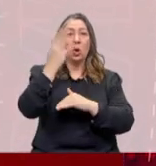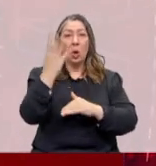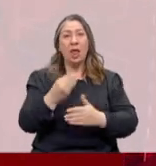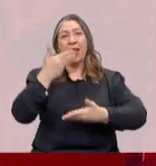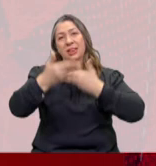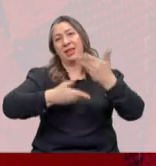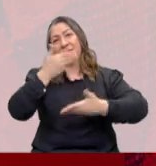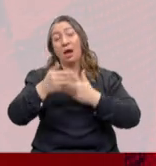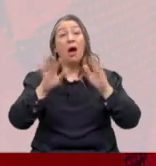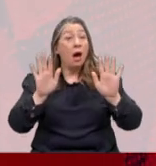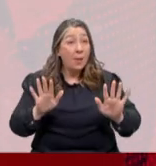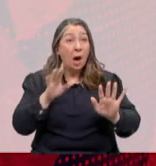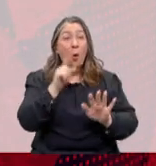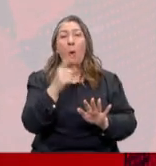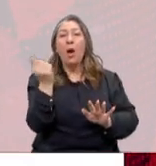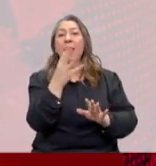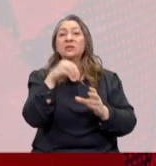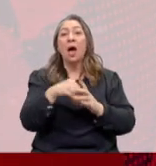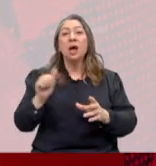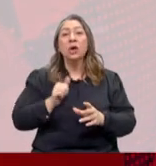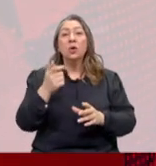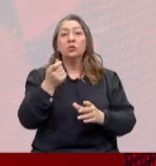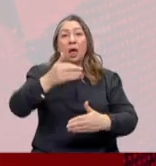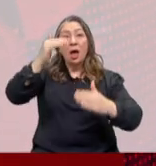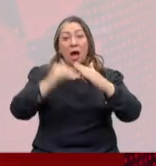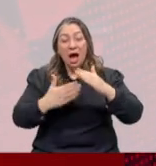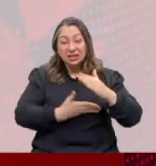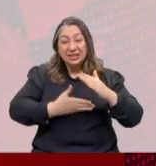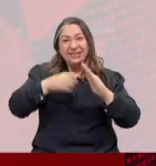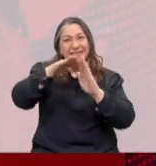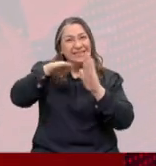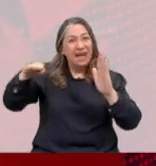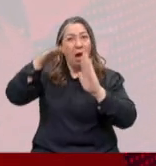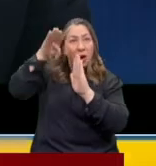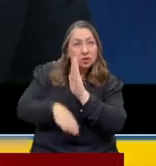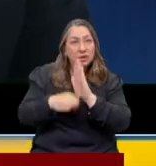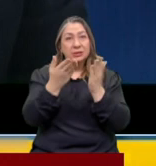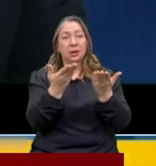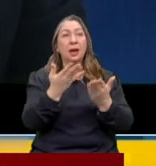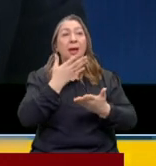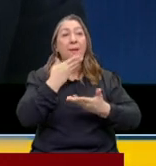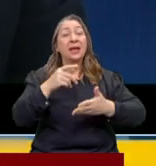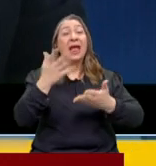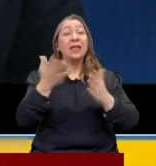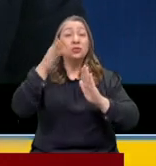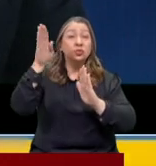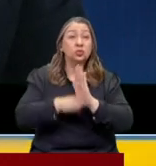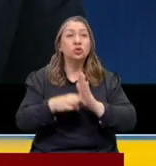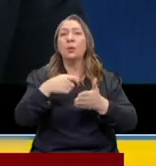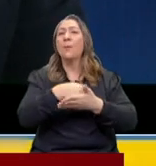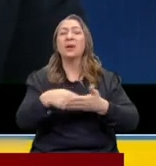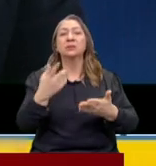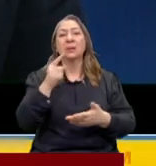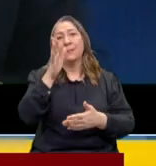yükseltildiğini anlattı. Ancak o rakamda asgari ücretin de açlık sınırının da çok altında. Emeklilerin en düşük aldığı